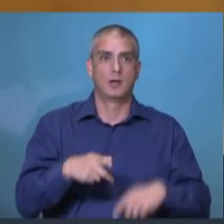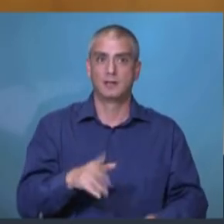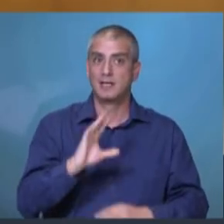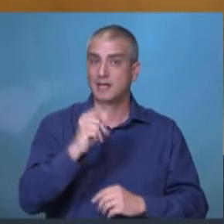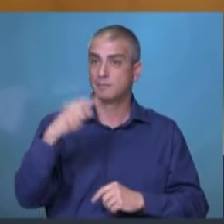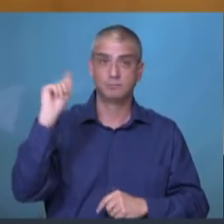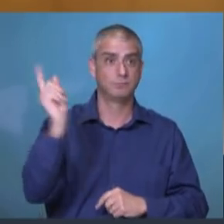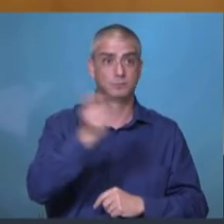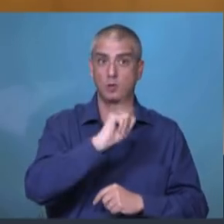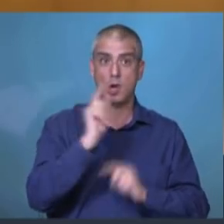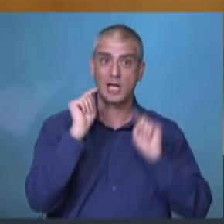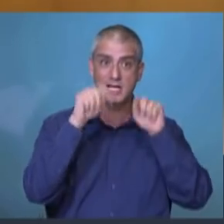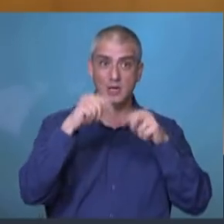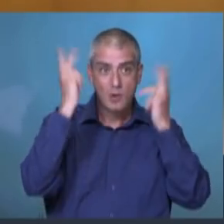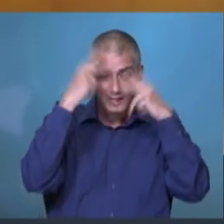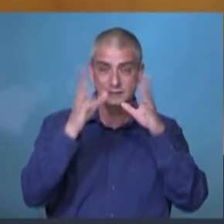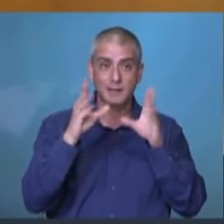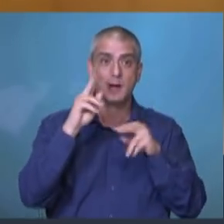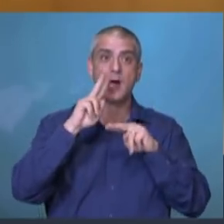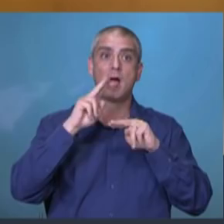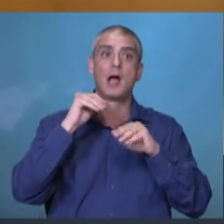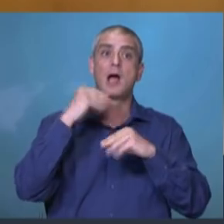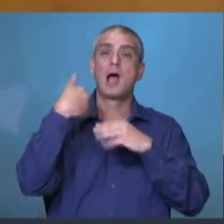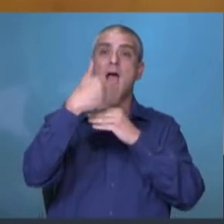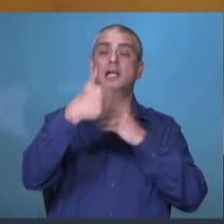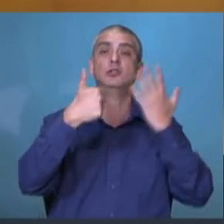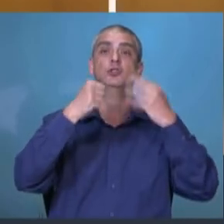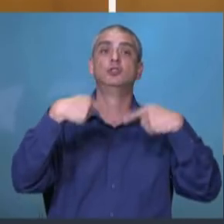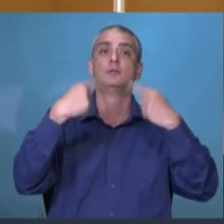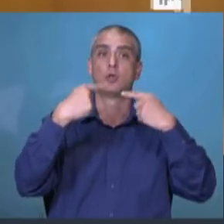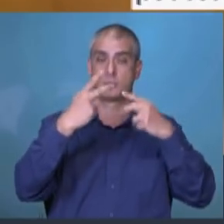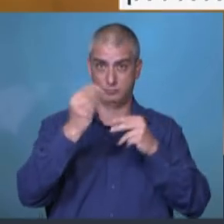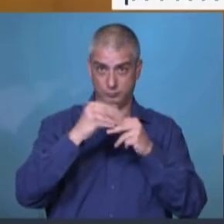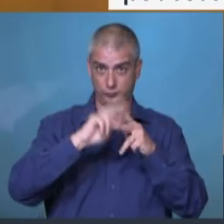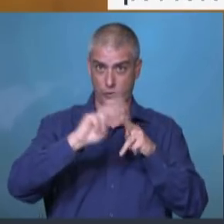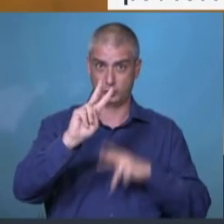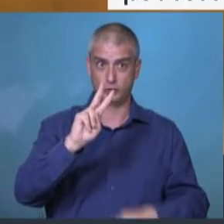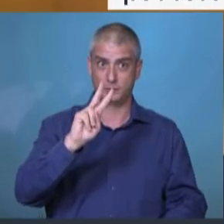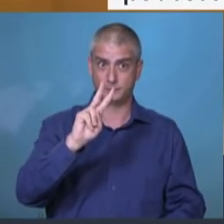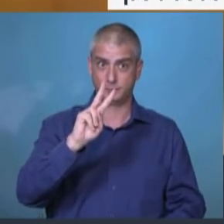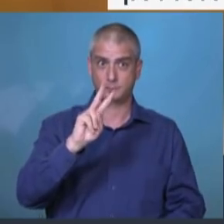برجام توافق ما بر این بوده که غنی سازی در سطح